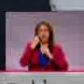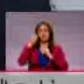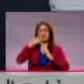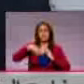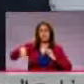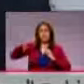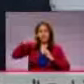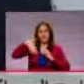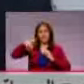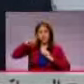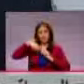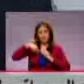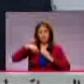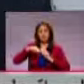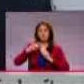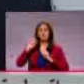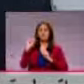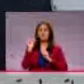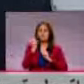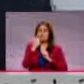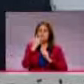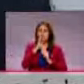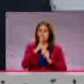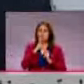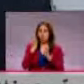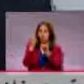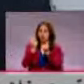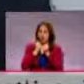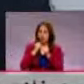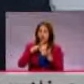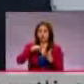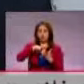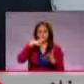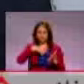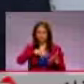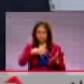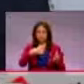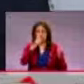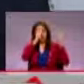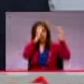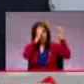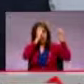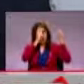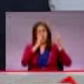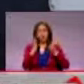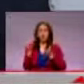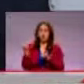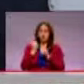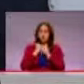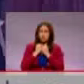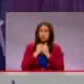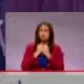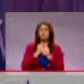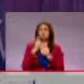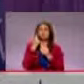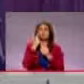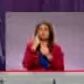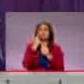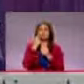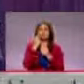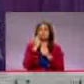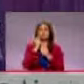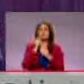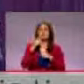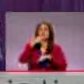دلوني وجابوا لي واخدت معايا الورم كله والاشعات والتحليلات، وهم طبعا ودوني بقى ايه